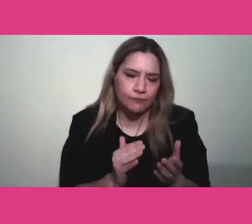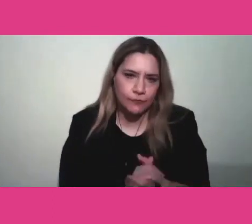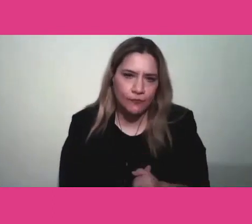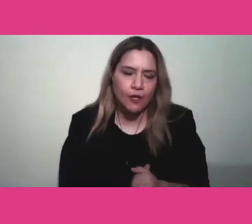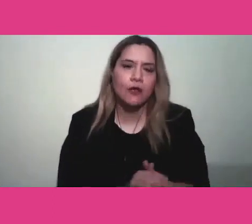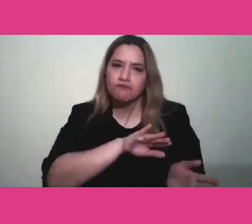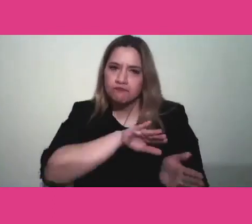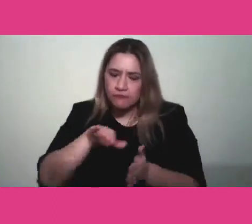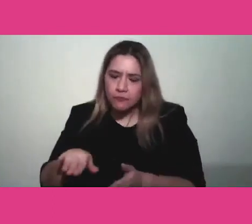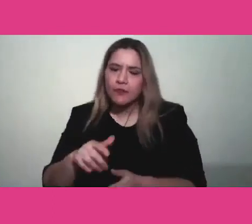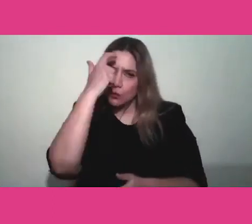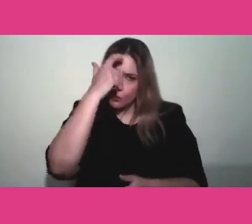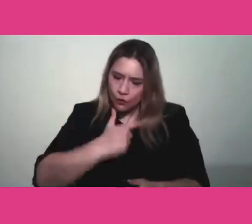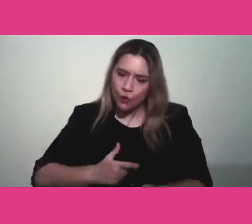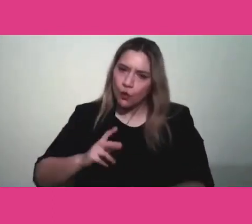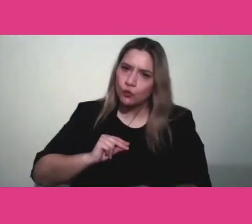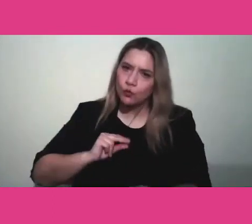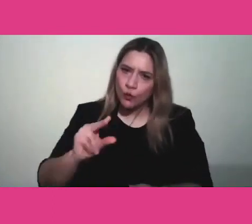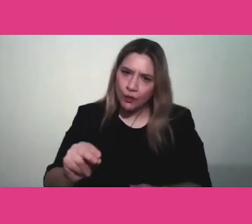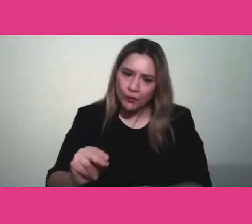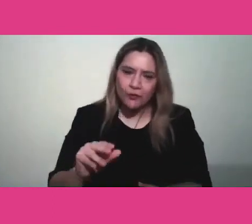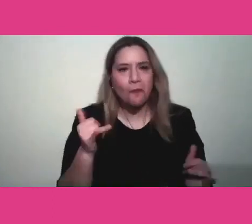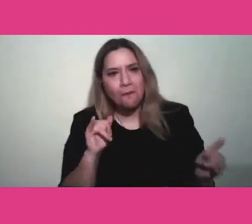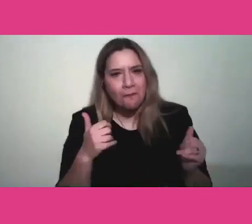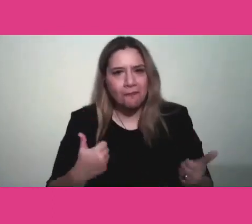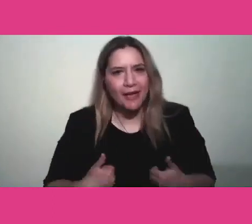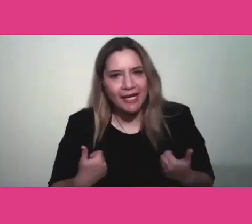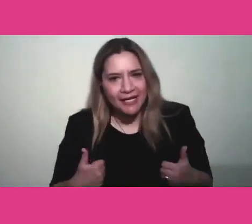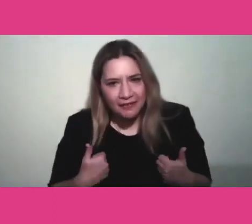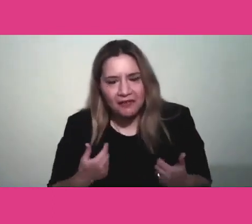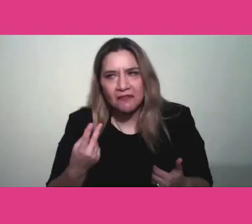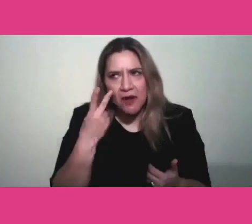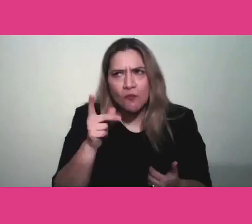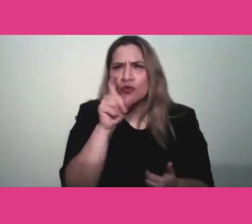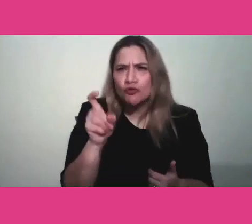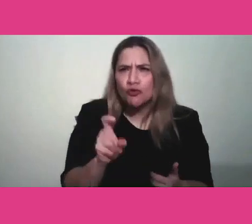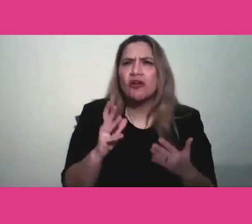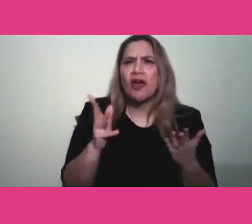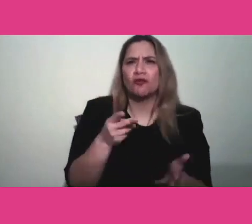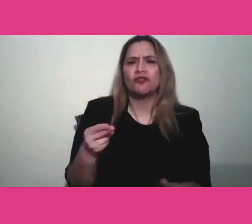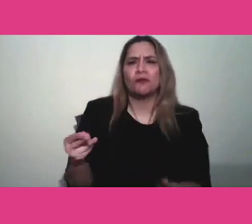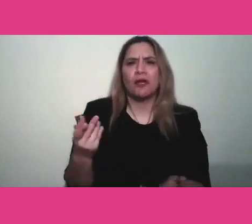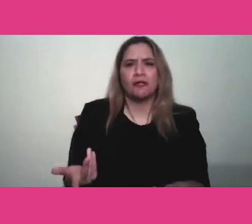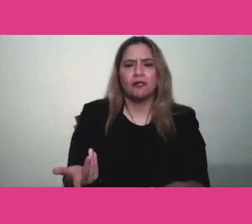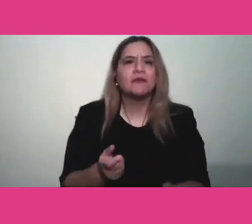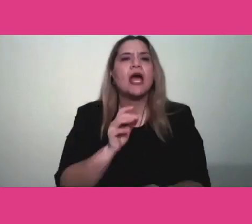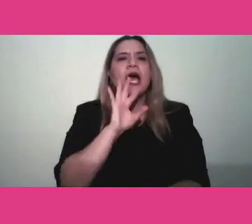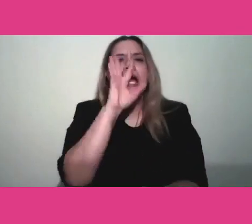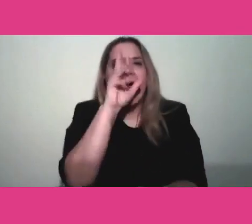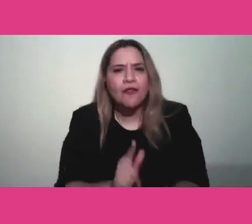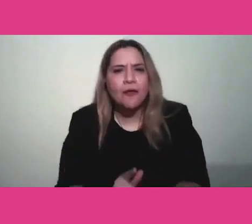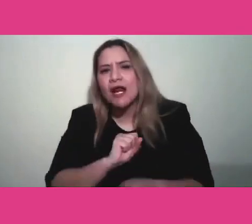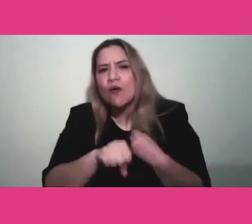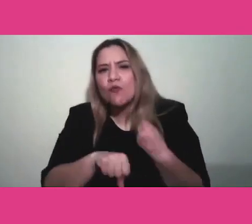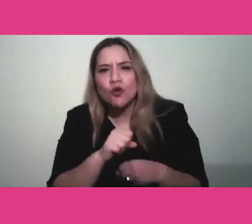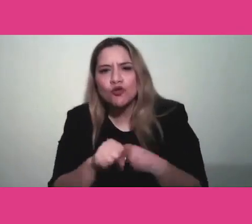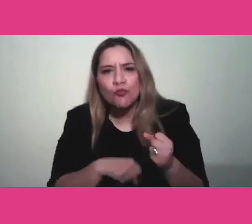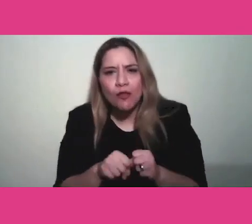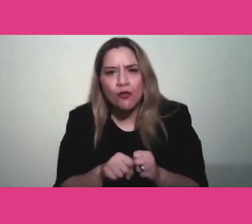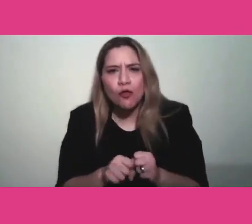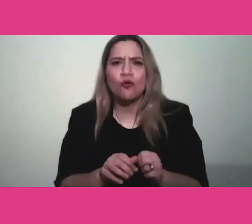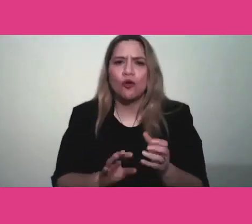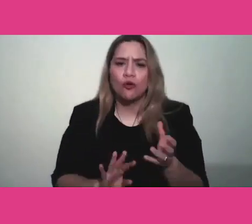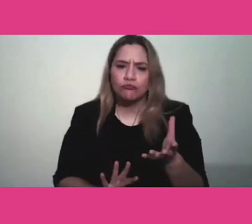θεωρώ το ότι έχω δει λίγο παιχνίδι τη ζωή. Προσπαθώ κάθε μέρα να γίνομαι όλο και